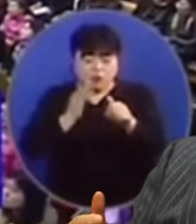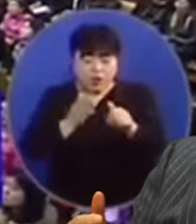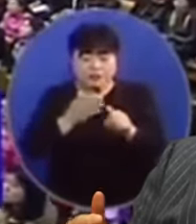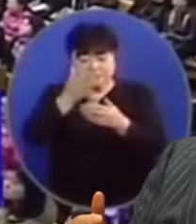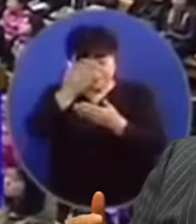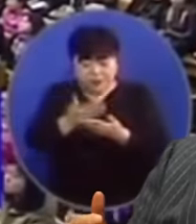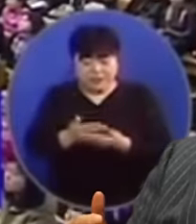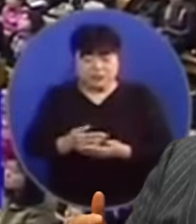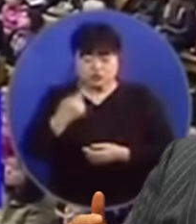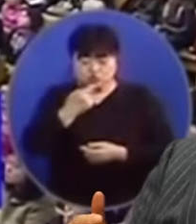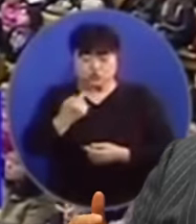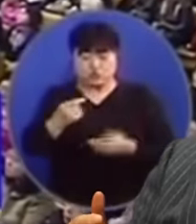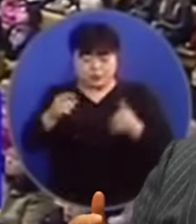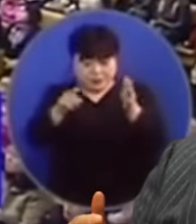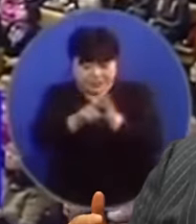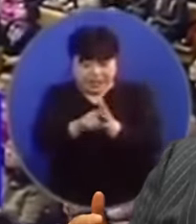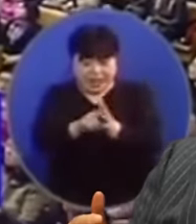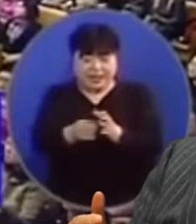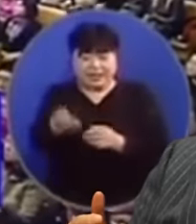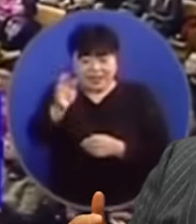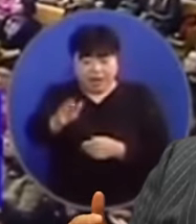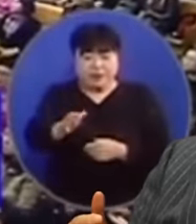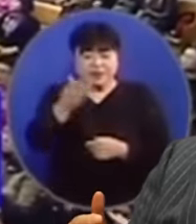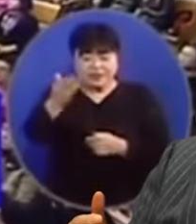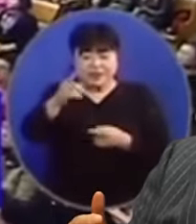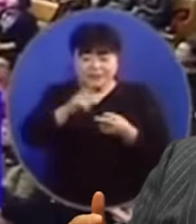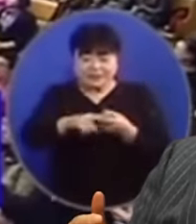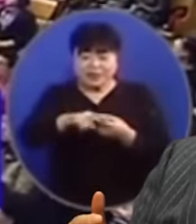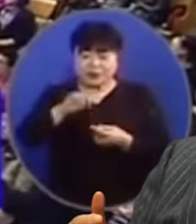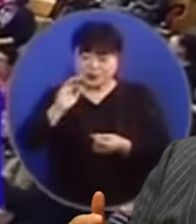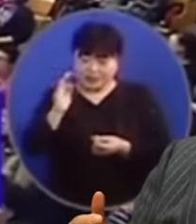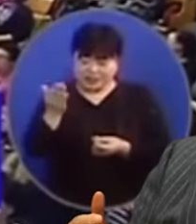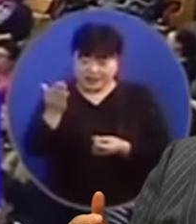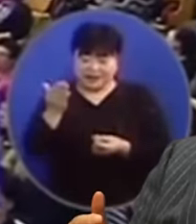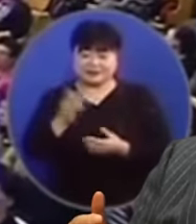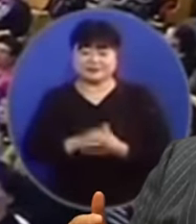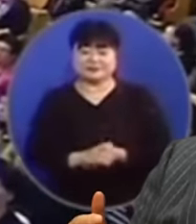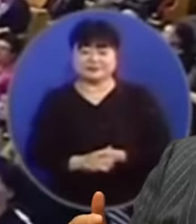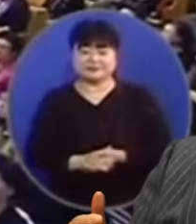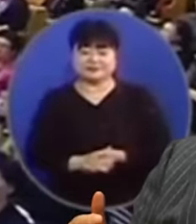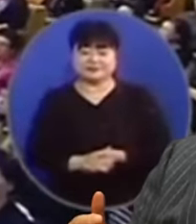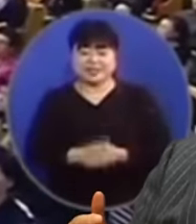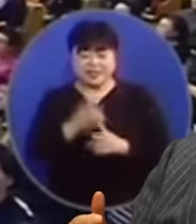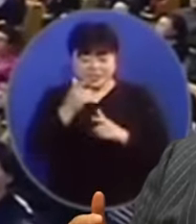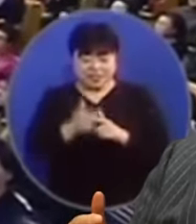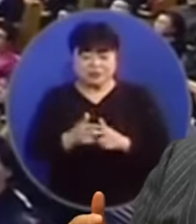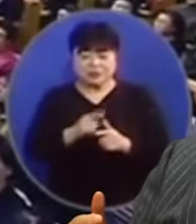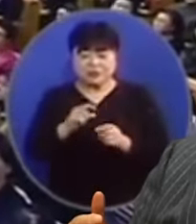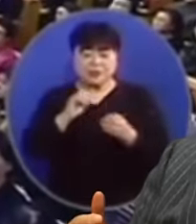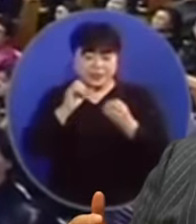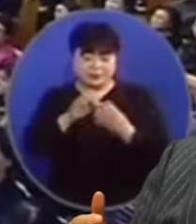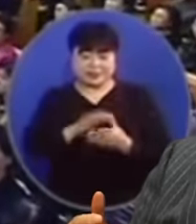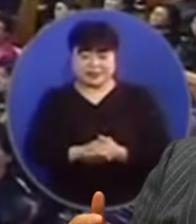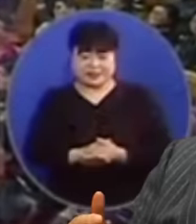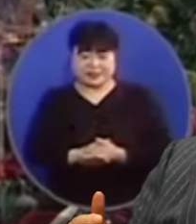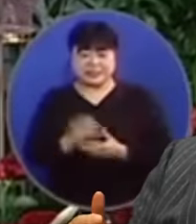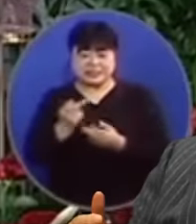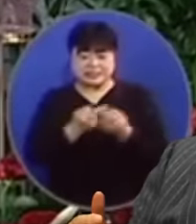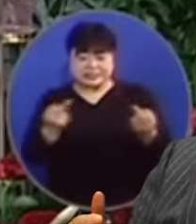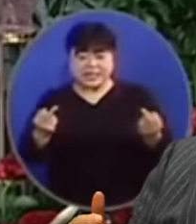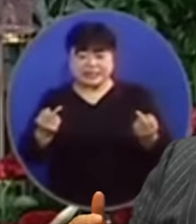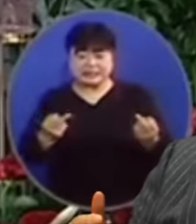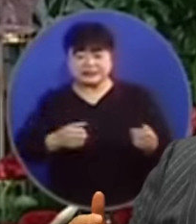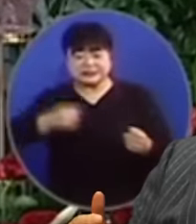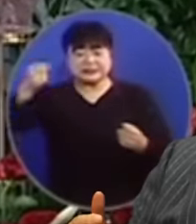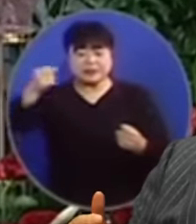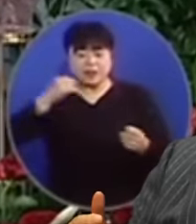구한 것은 받은 줄로 믿어라. 그리하면 너희에게 그대로 되리라. 여기 예수님이 뭐라고 말했습니까? 이 산들을 들려